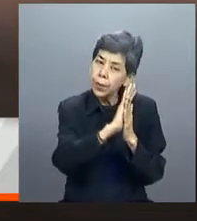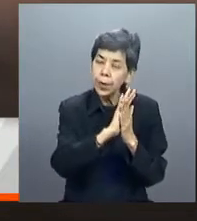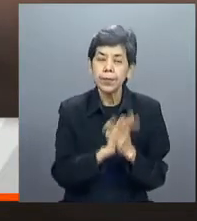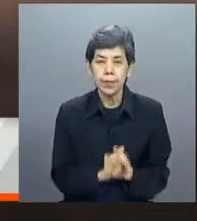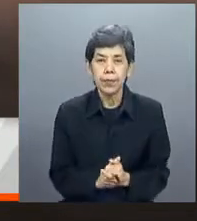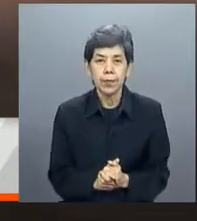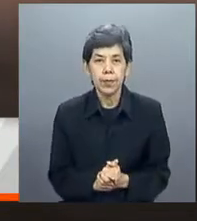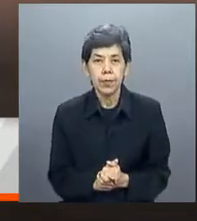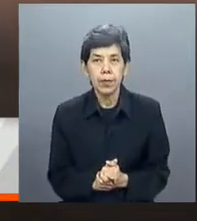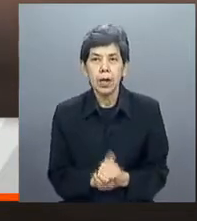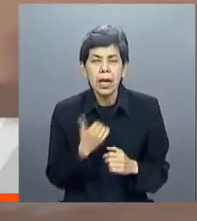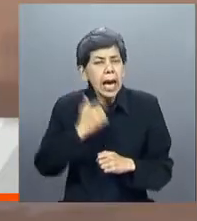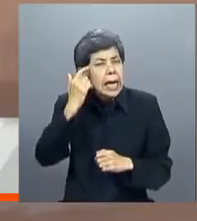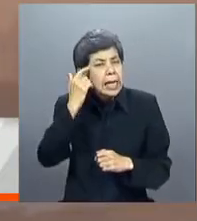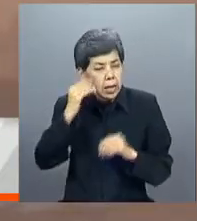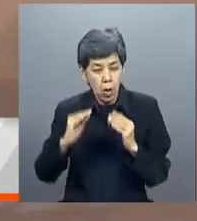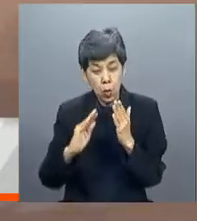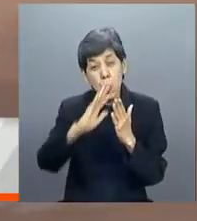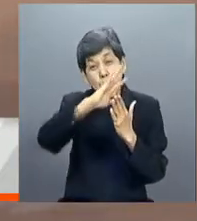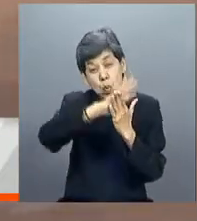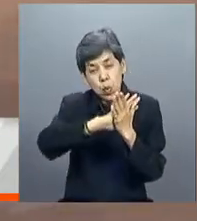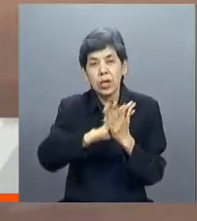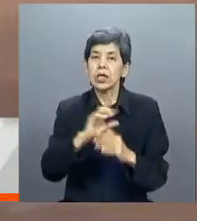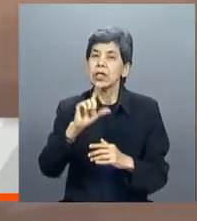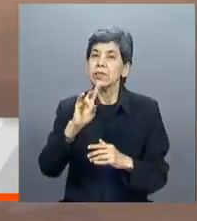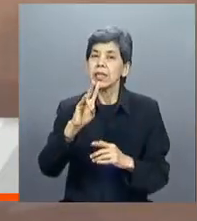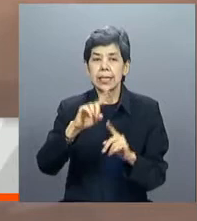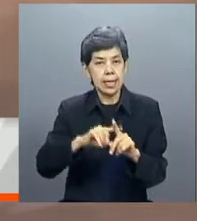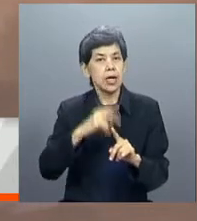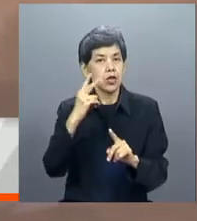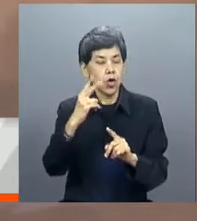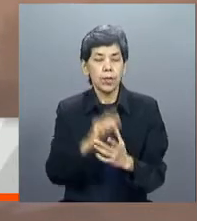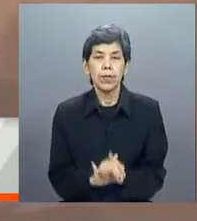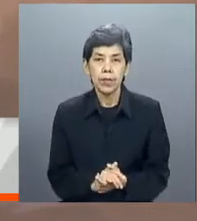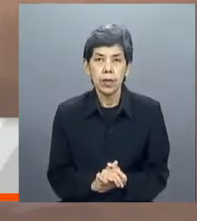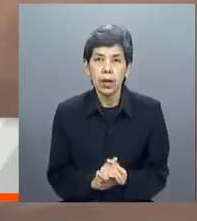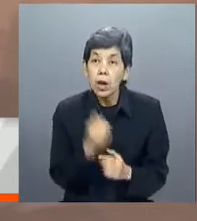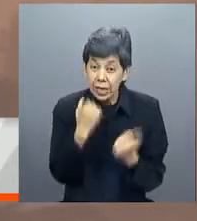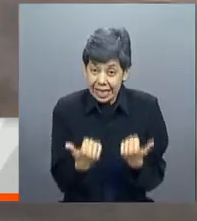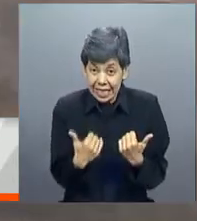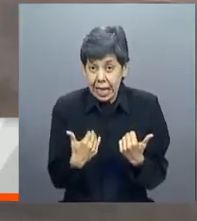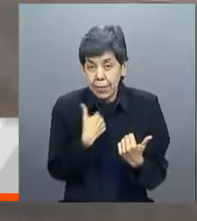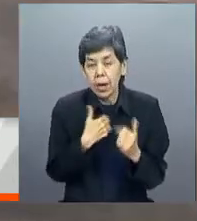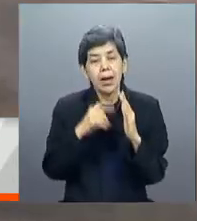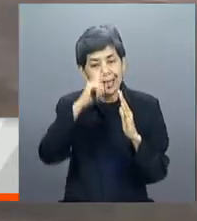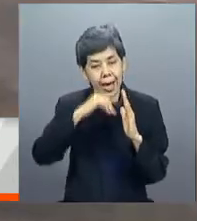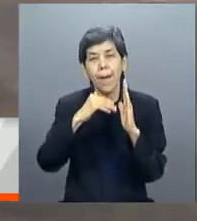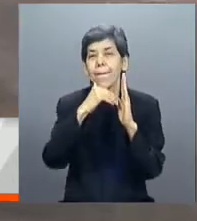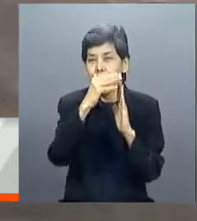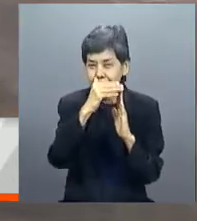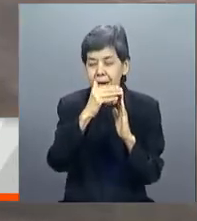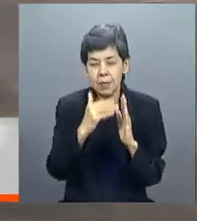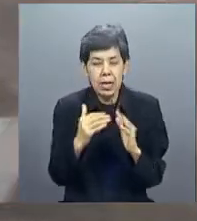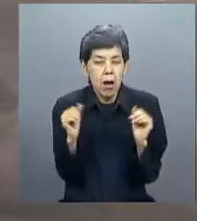จีนใต้แล้วนะครับขั้นว่าจะแผ่ลงมาปกคลุมถึงวันที่ 27กุมภาพันธ์ลักษณะเช่นนี้จะทำให้ประเทศไทยตอนบน